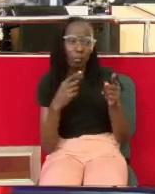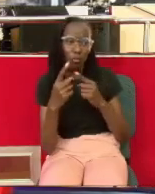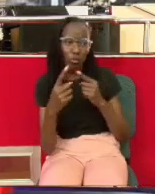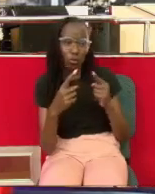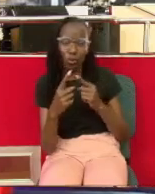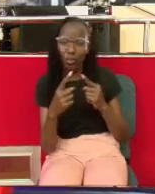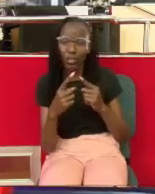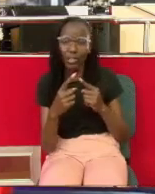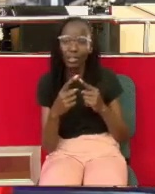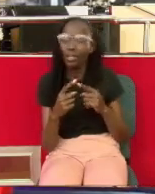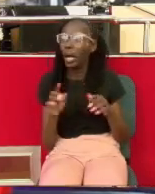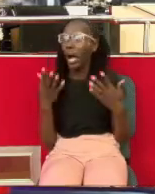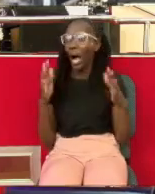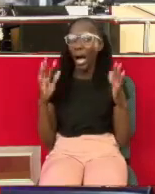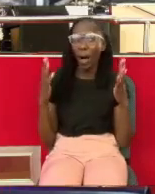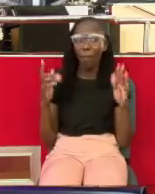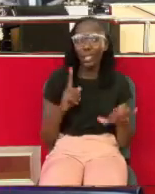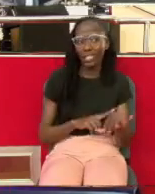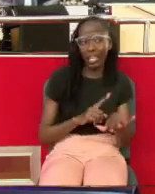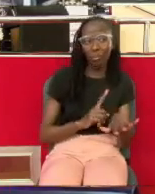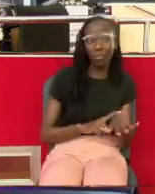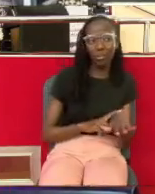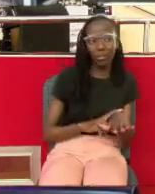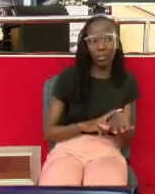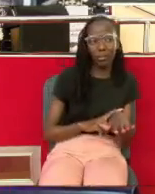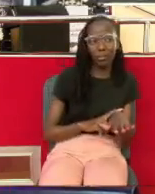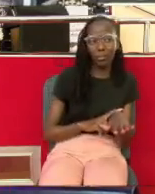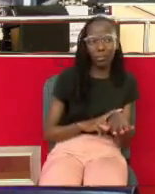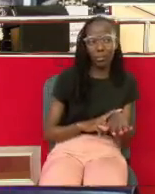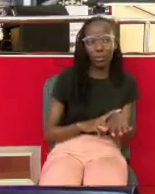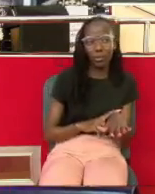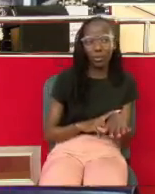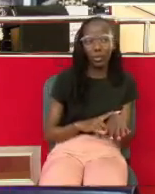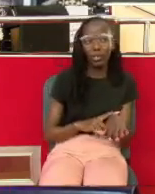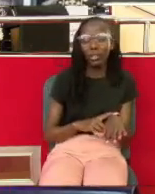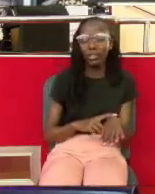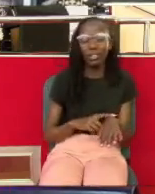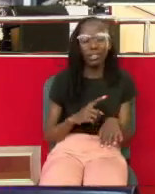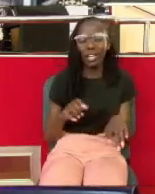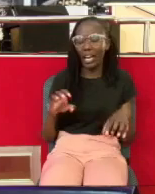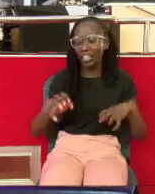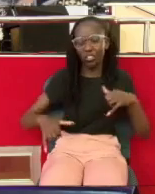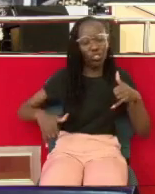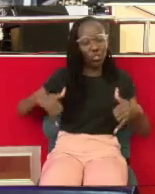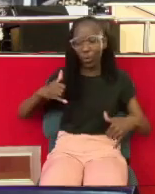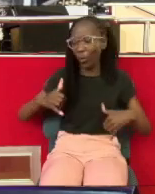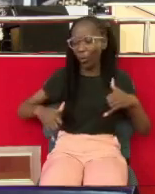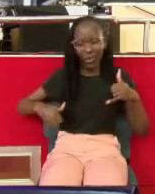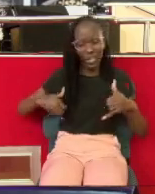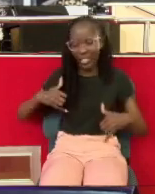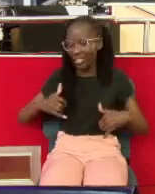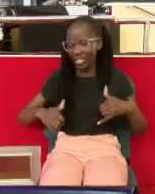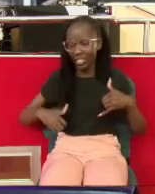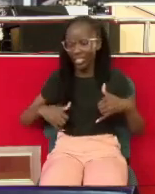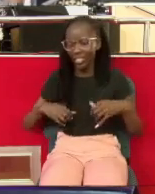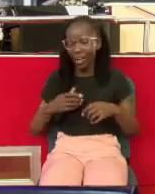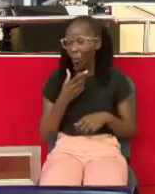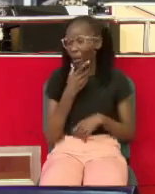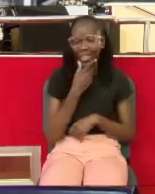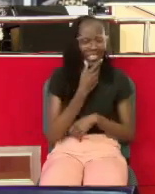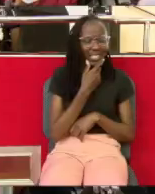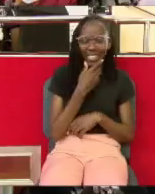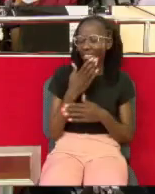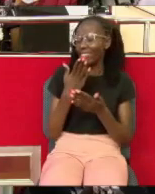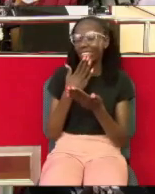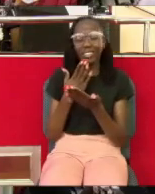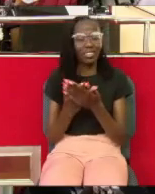blissful moments. Na mambo pia ambayo yanaonekana mazuri. Like joy, furaha, wonder, kushangaa, gratitude,